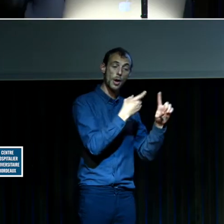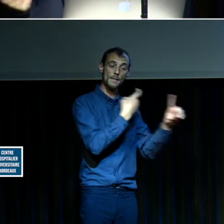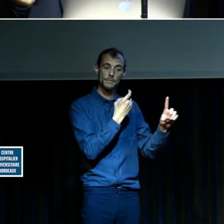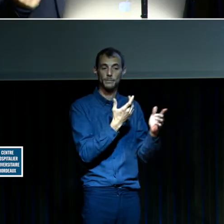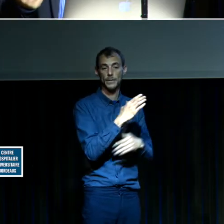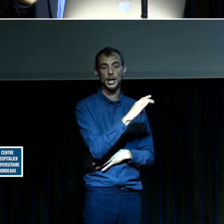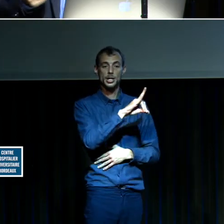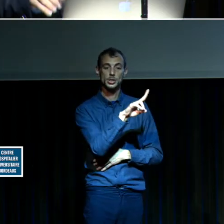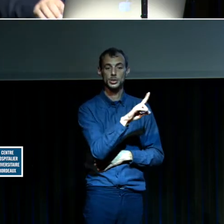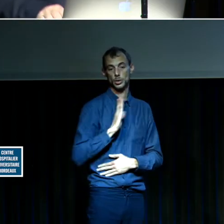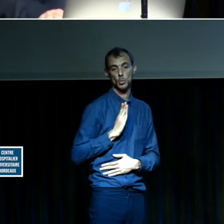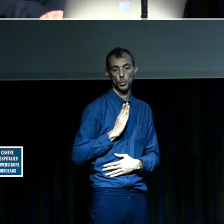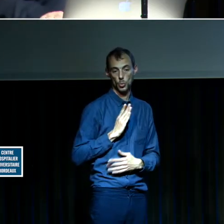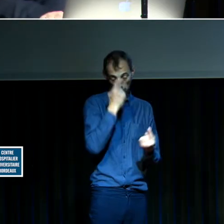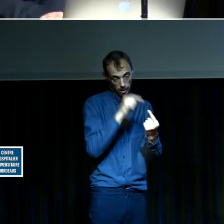en télé-AVC.